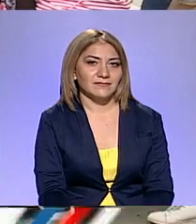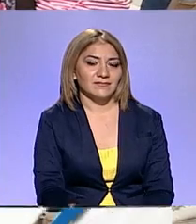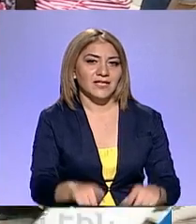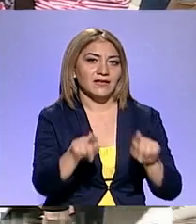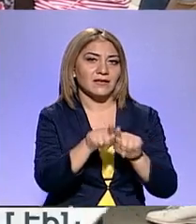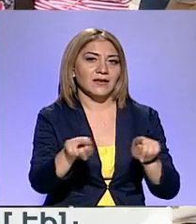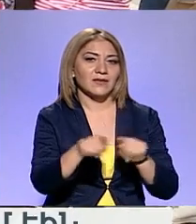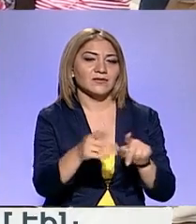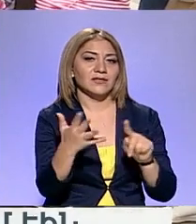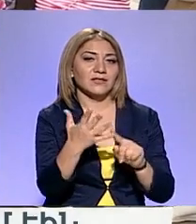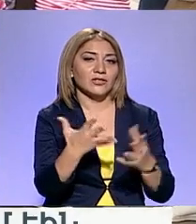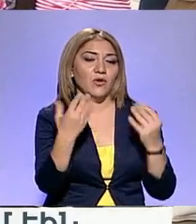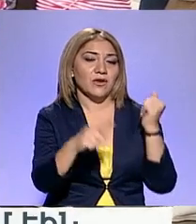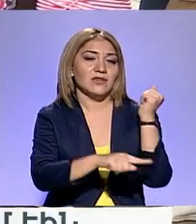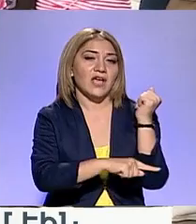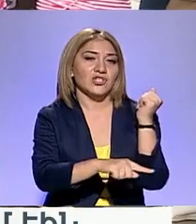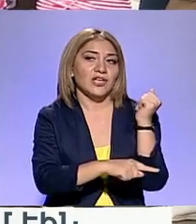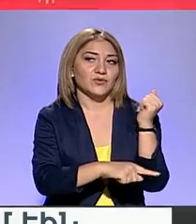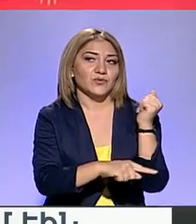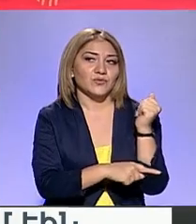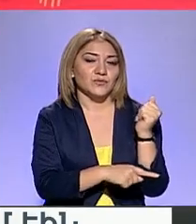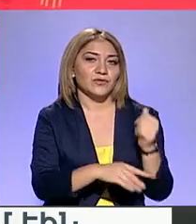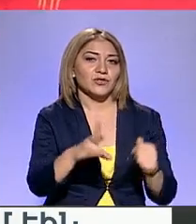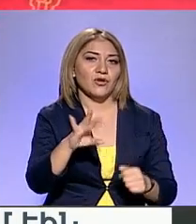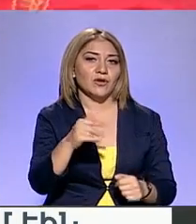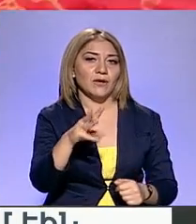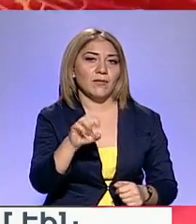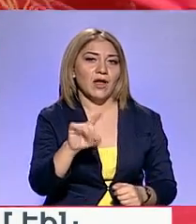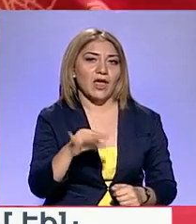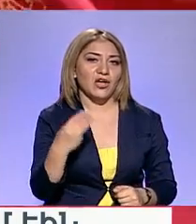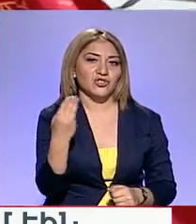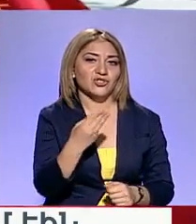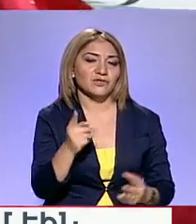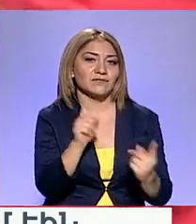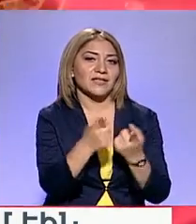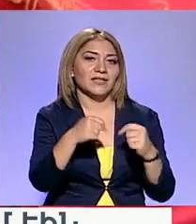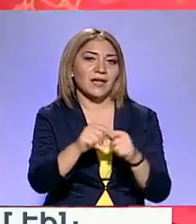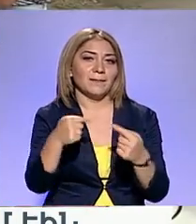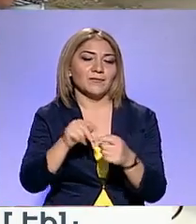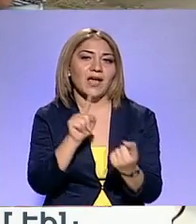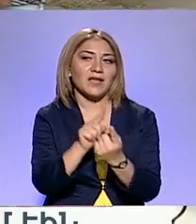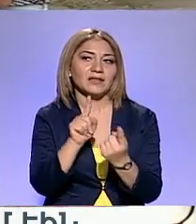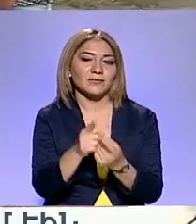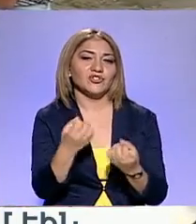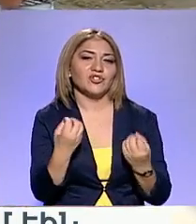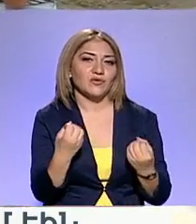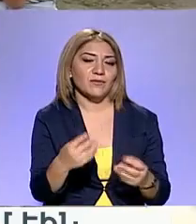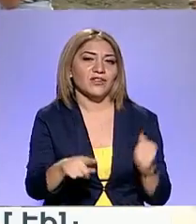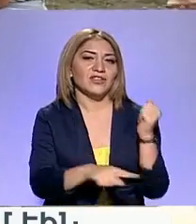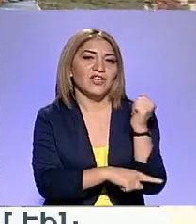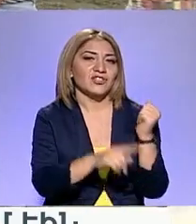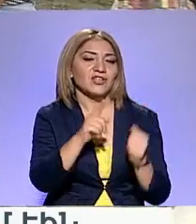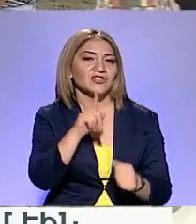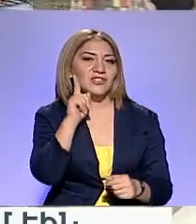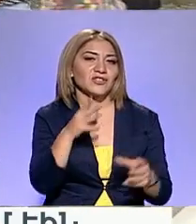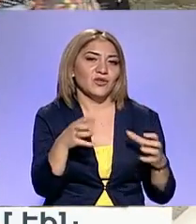Քարոզ արշավի 5-րդ օրը դաշնակցության ներկայացուցիչները նոր քարաշում էին։ Հանդիպումները թաղամասերում շարունակվում են թեկնածուների ու դաշնակցության